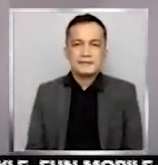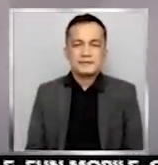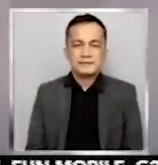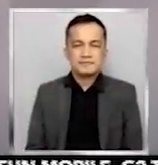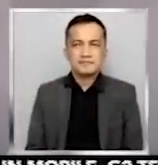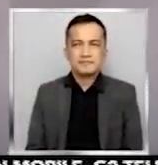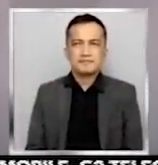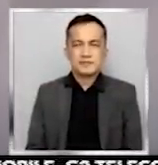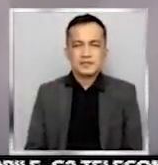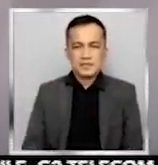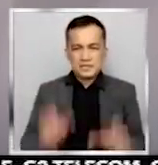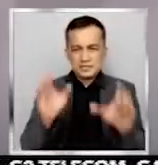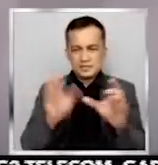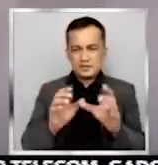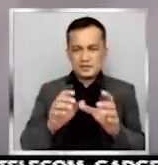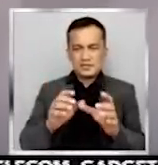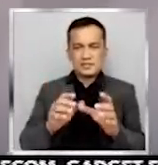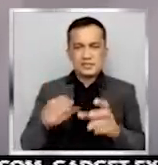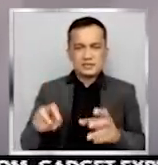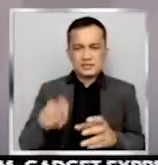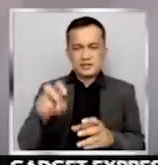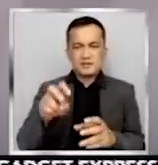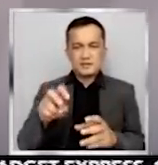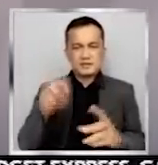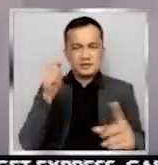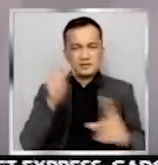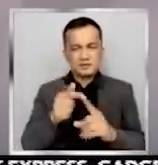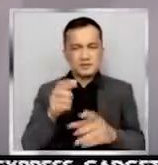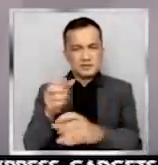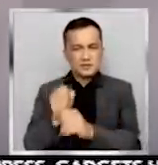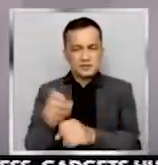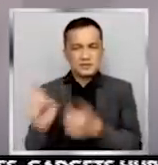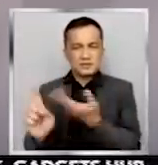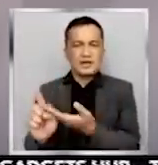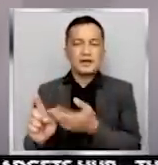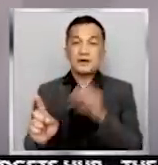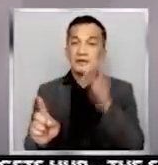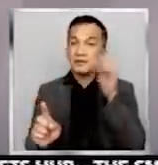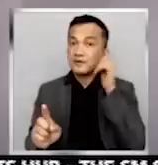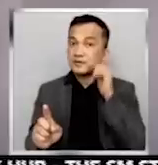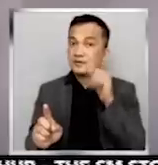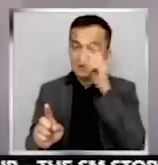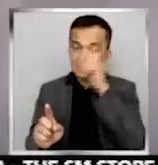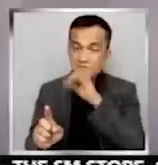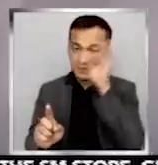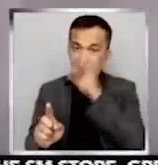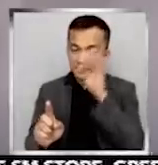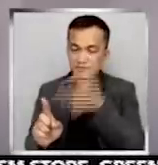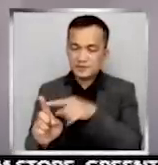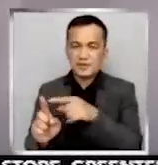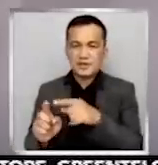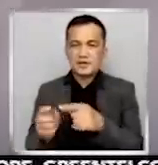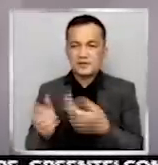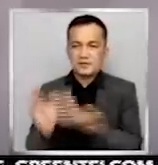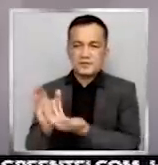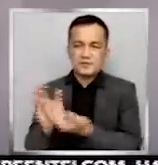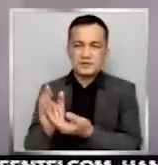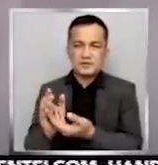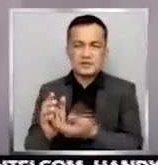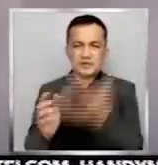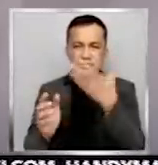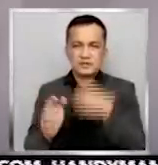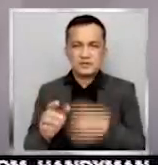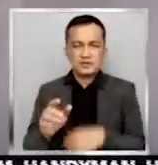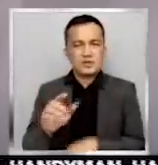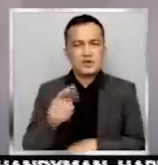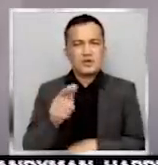Certified Travel Goals ang na-achieve ng isang Pinay. Ang mga pinagmamalaki kasing ganda ng 82 probinsya